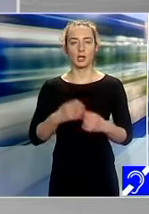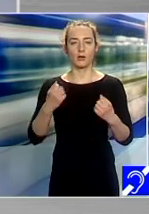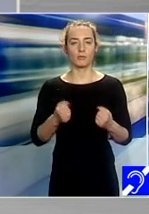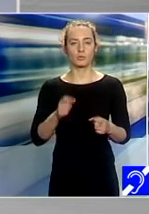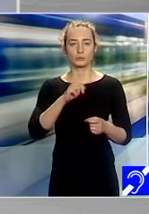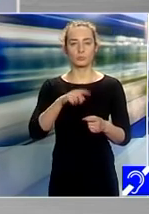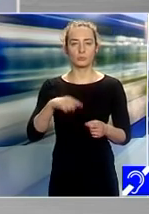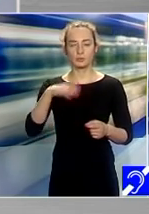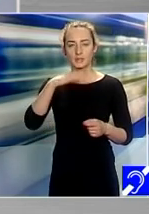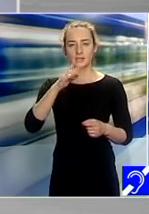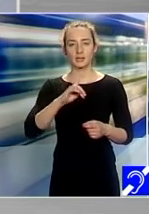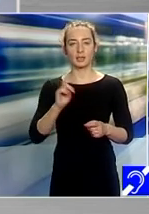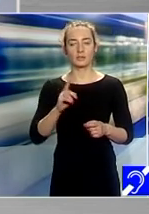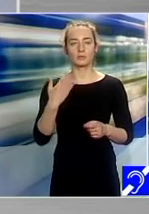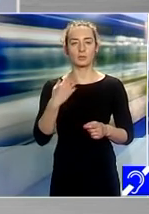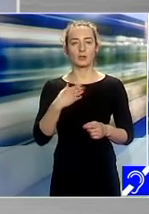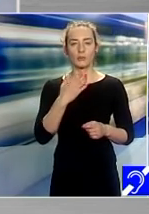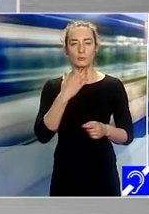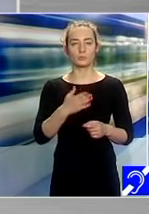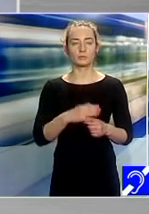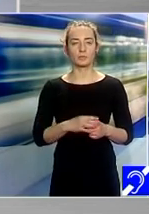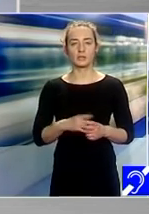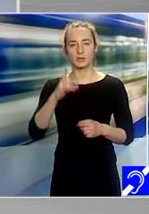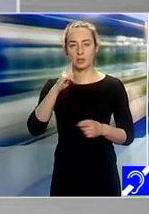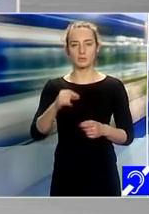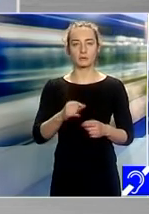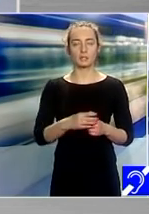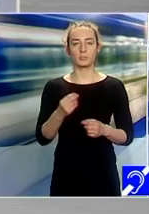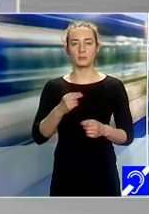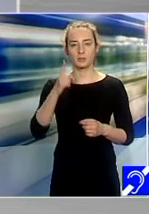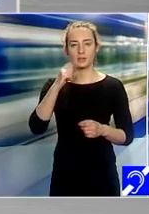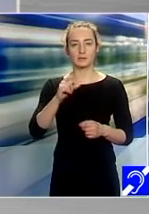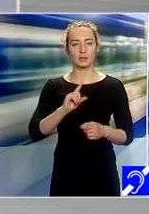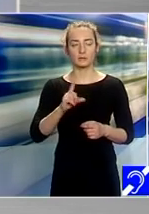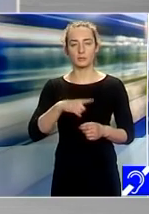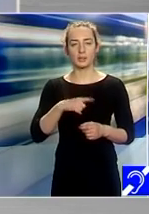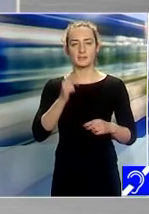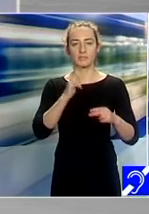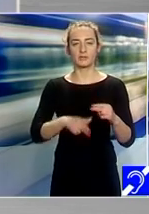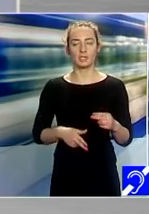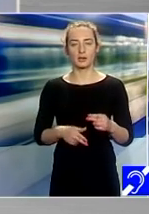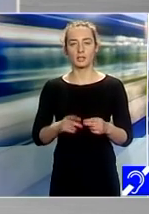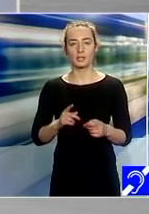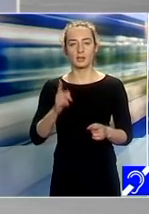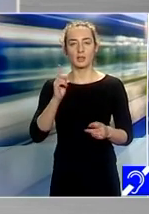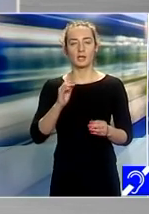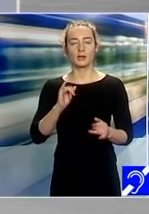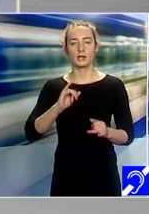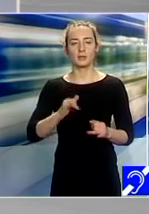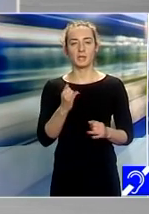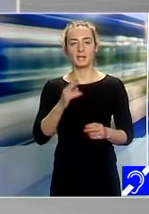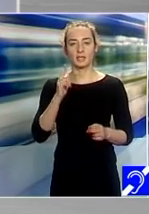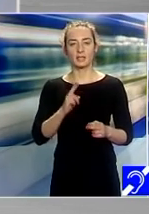poate luni de zile în care nu eram chiar mulțumiți de rezultat, pentru că rezultatul nu este final imediat la sfârșitul